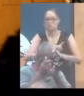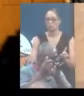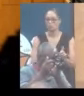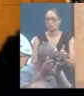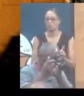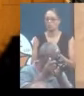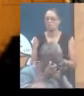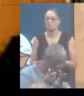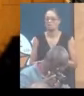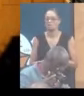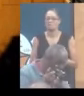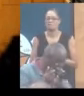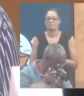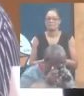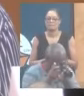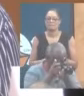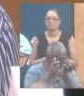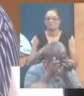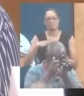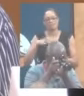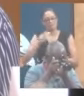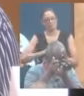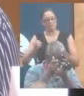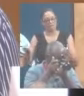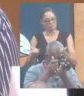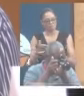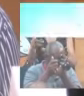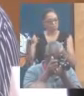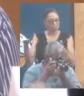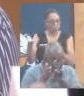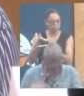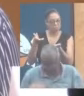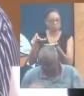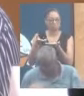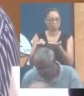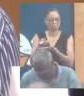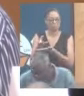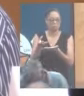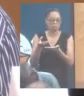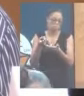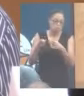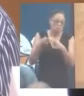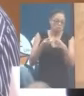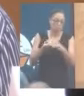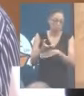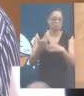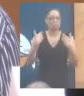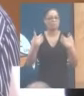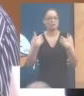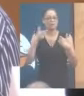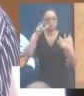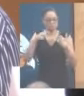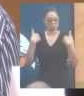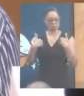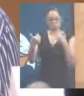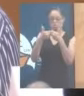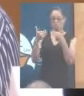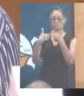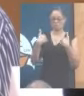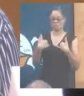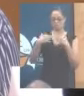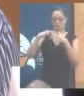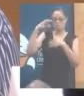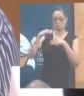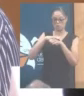pas de personne, mais il y a une information qui circule. Et m'adresser en tant qu'élu, moi je suis pour la transparence. Lorsque je sais